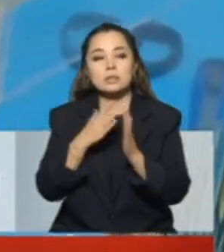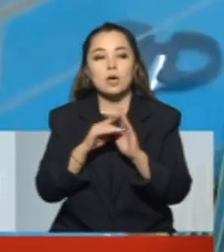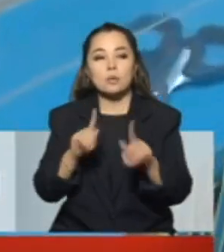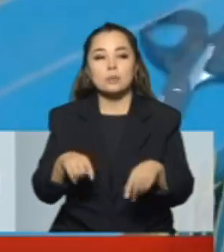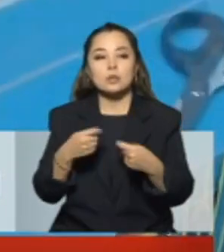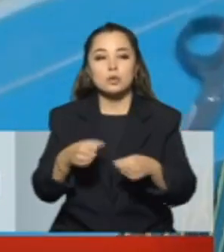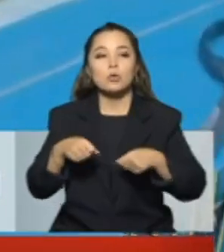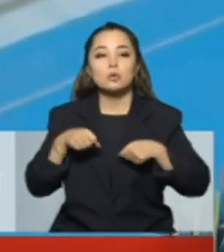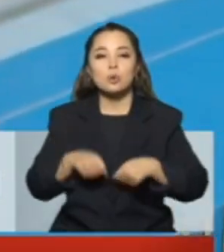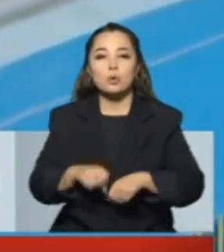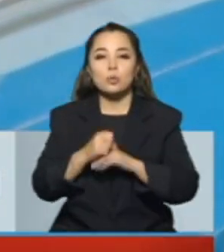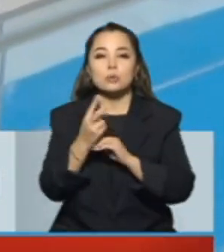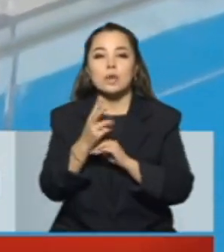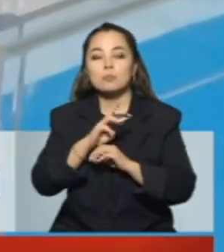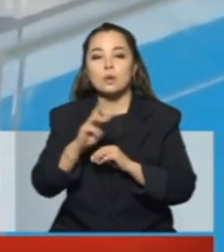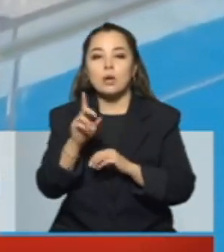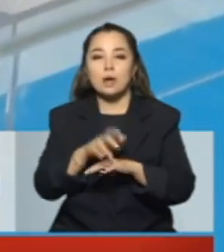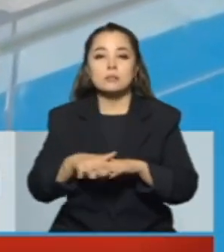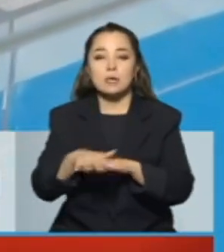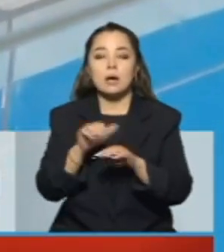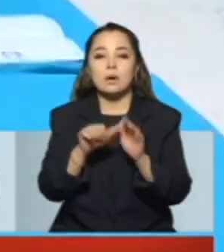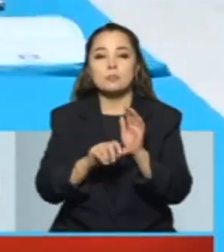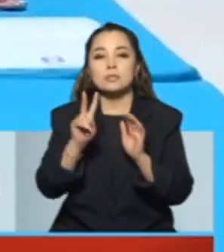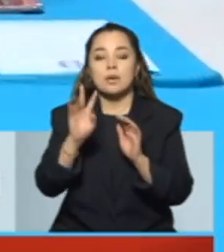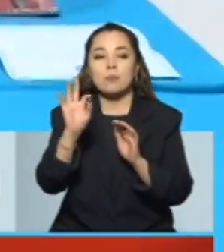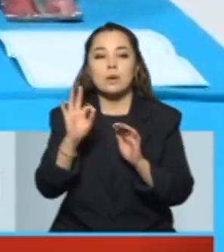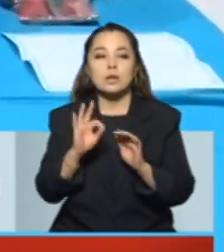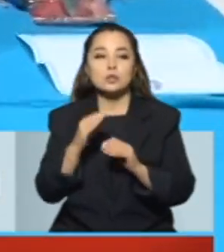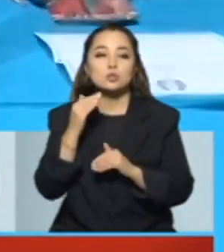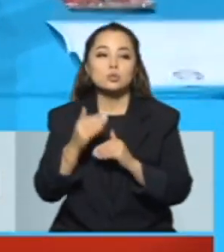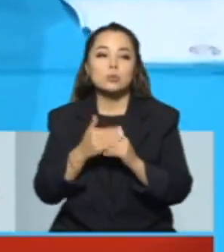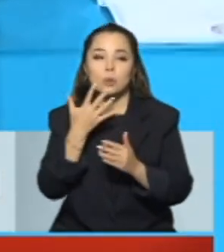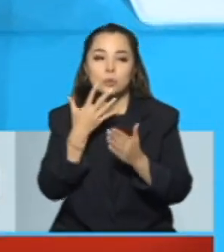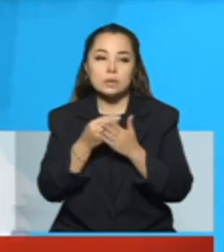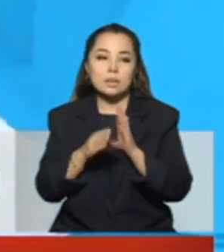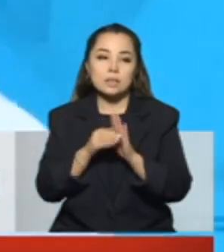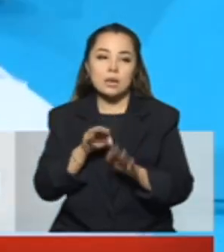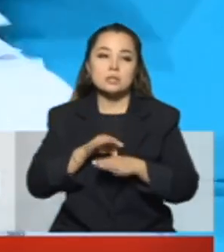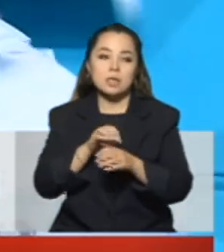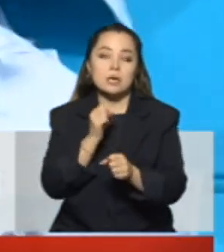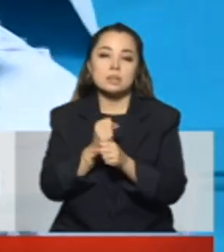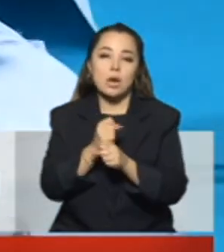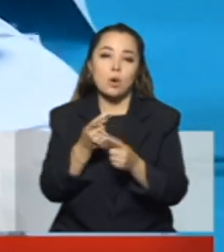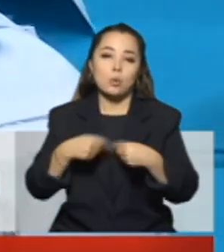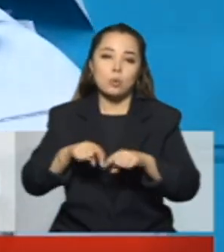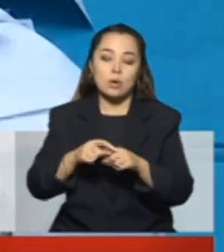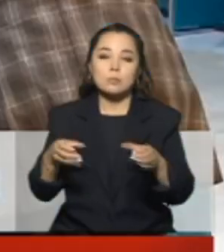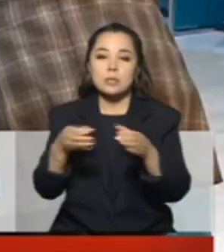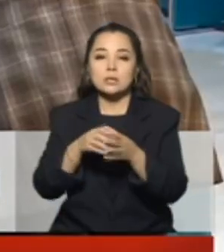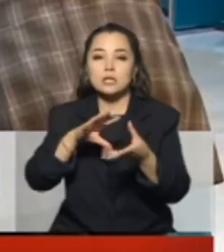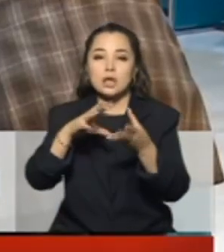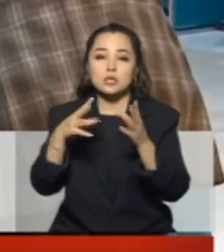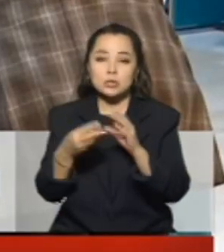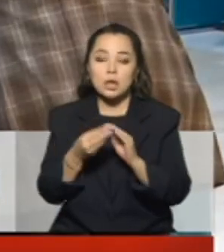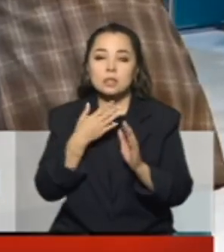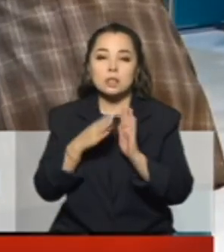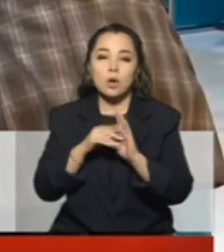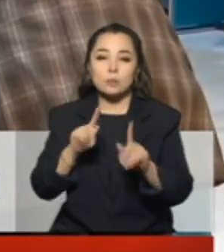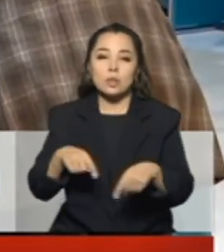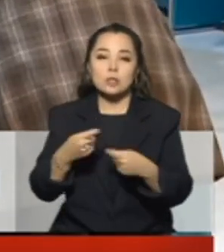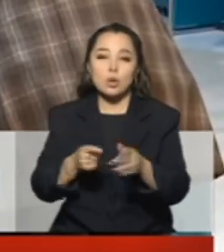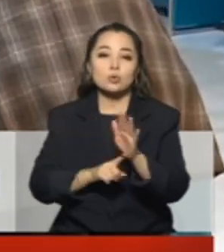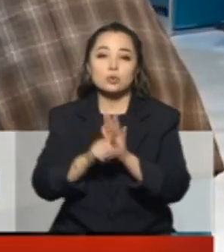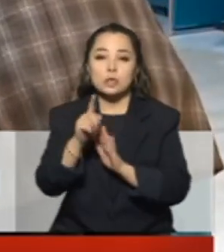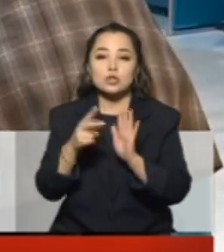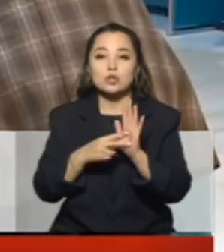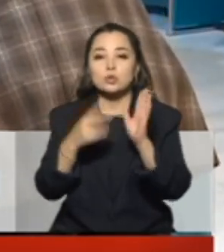беруге құқылы 12 миллионнан астам адамның 62%-ға жоғы өз таңдауын жасаған. Қоғамдық науқанның нәтижесі дауыс берген күннен